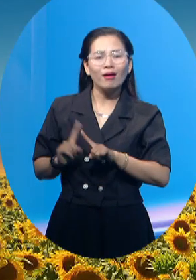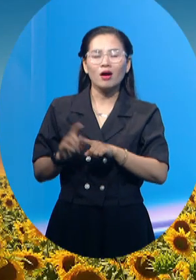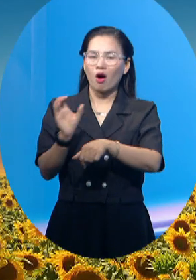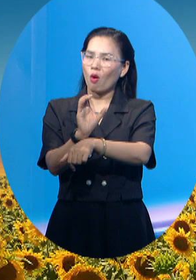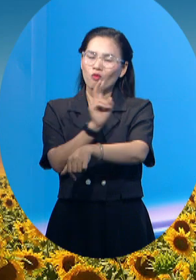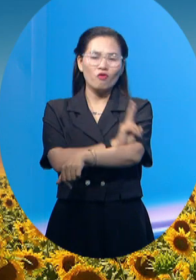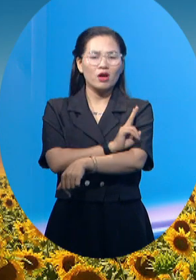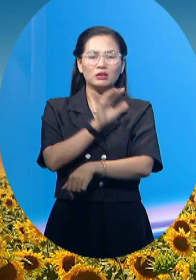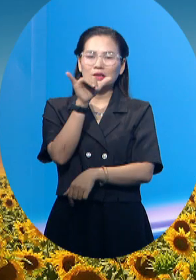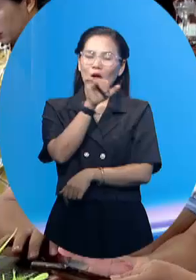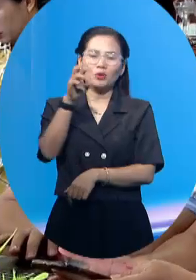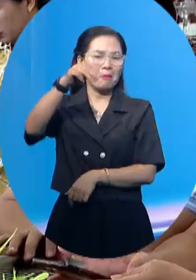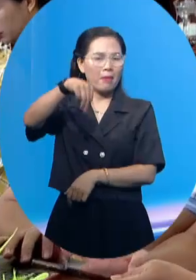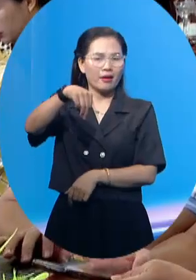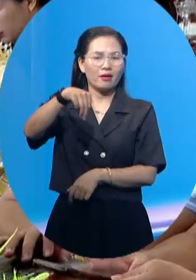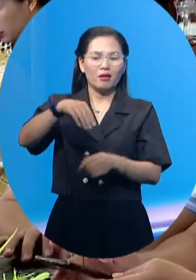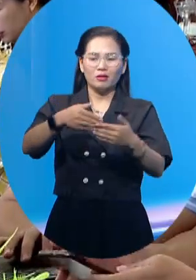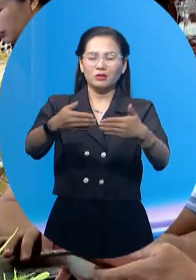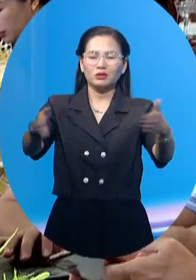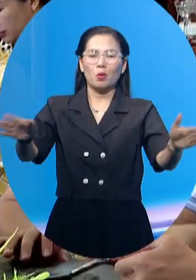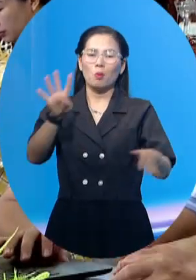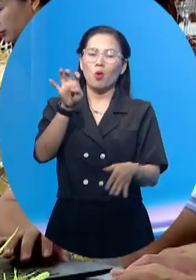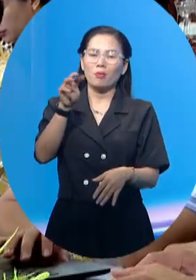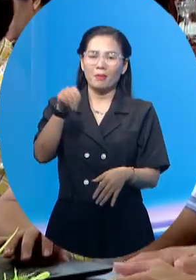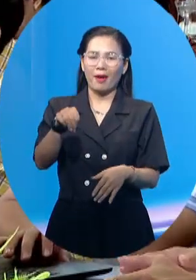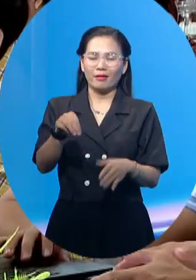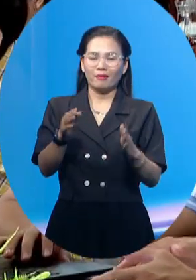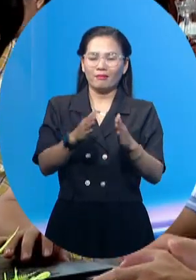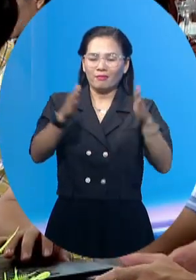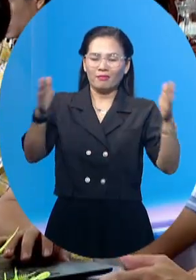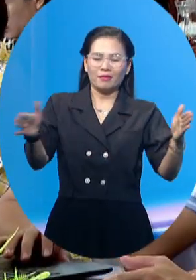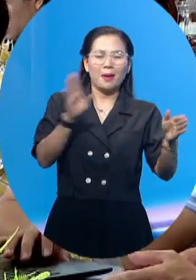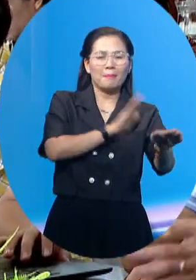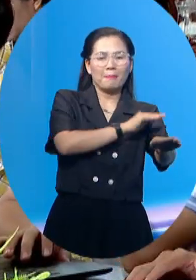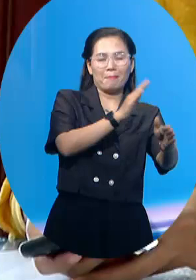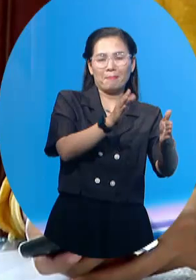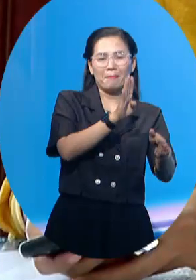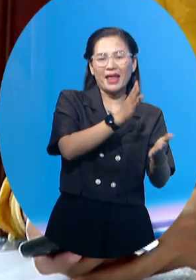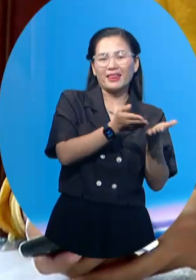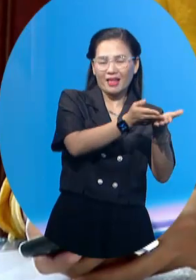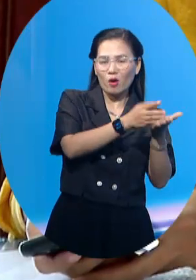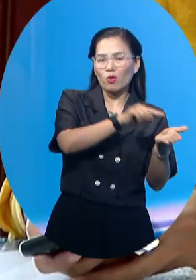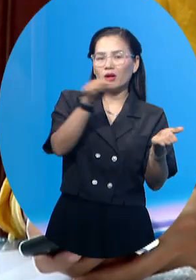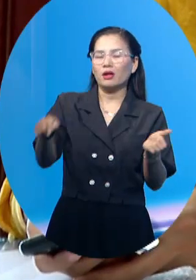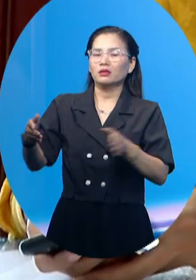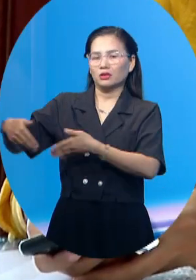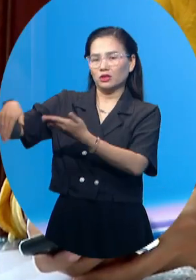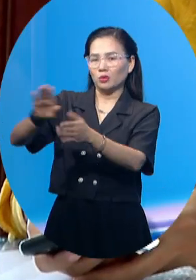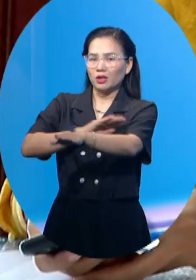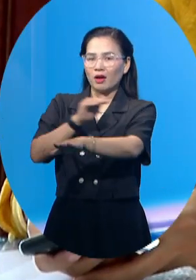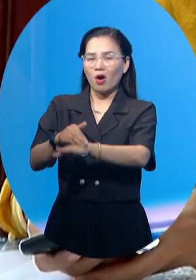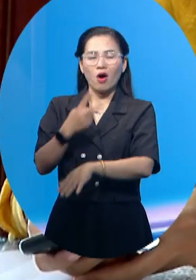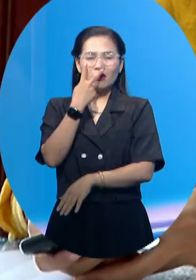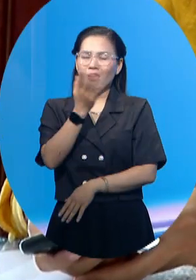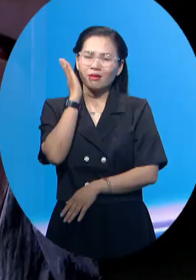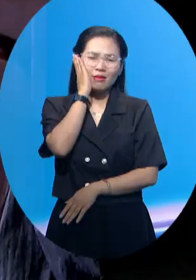viên có chiều dài khoảng 600 mét, bề rộng trung bình 40 mét, kéo dài từ phạm vi bến tàu đến đường hầm vượt sông Sài Gòn, được thiết kế bắt mắt, thân thiện